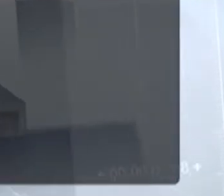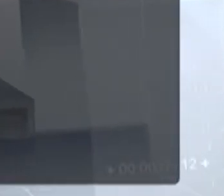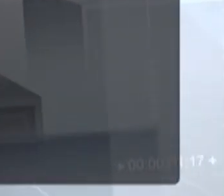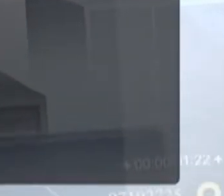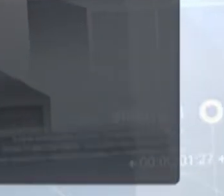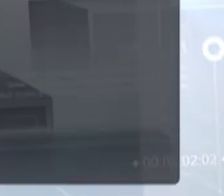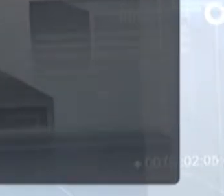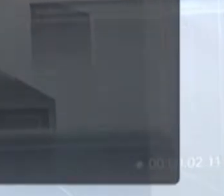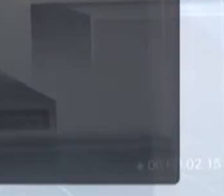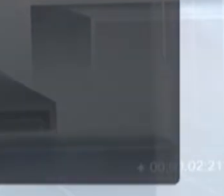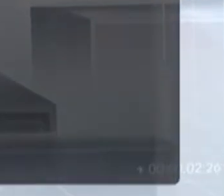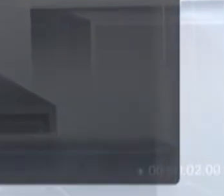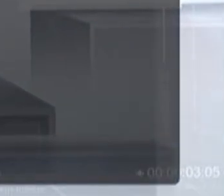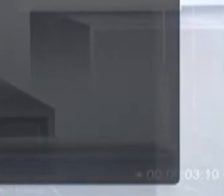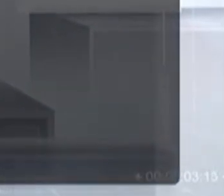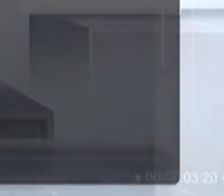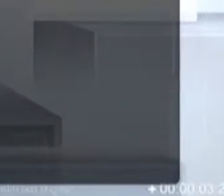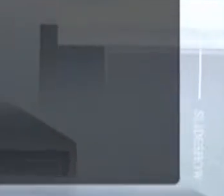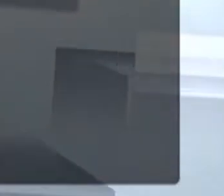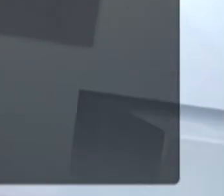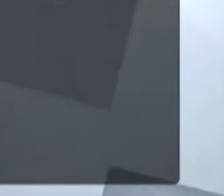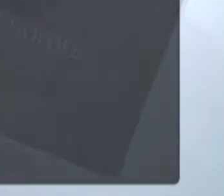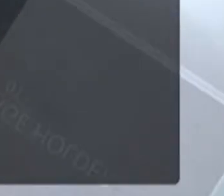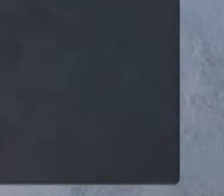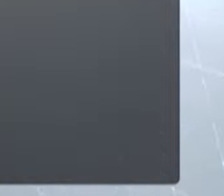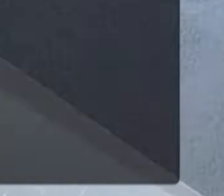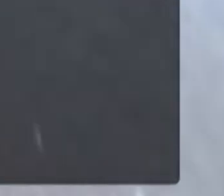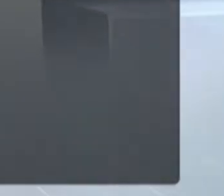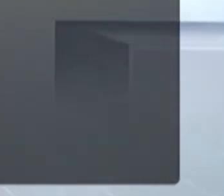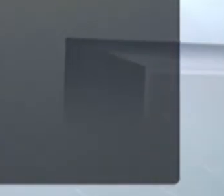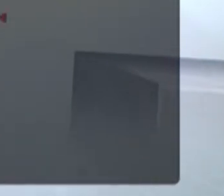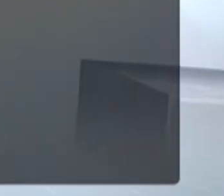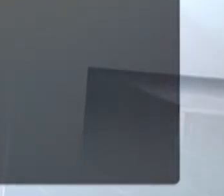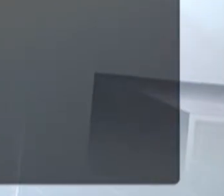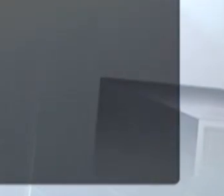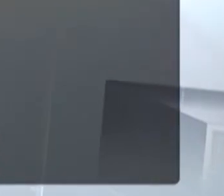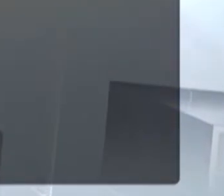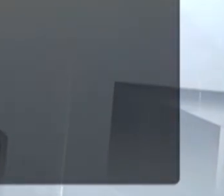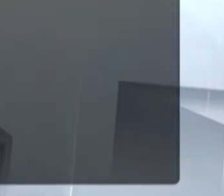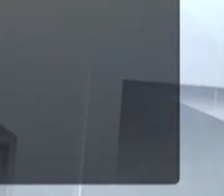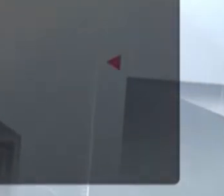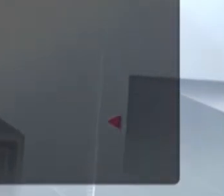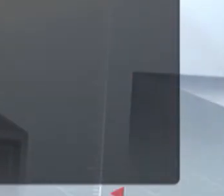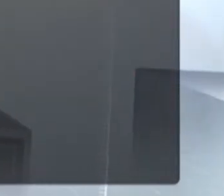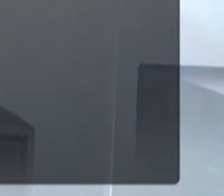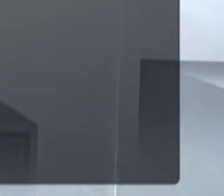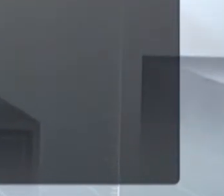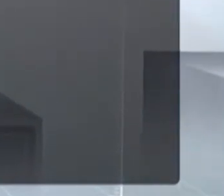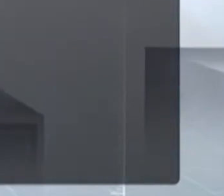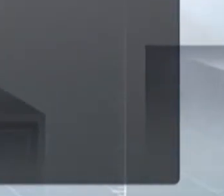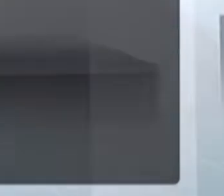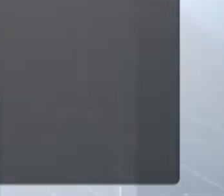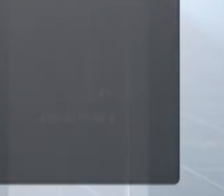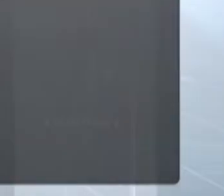Seluruh audiens dilarang meneriakan yel-yel atau bentuk dukungan kepada pasangan calon tertentu dan mengeluarkan kata-kata yang tidak santun pada